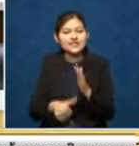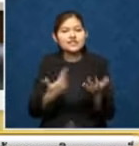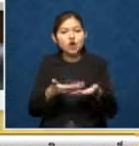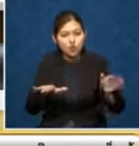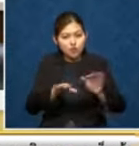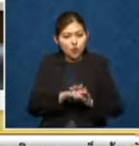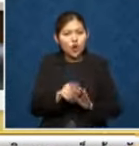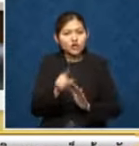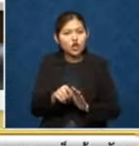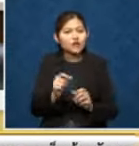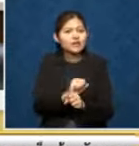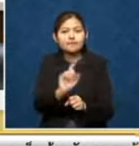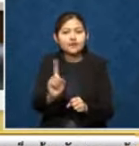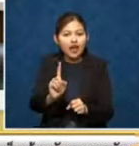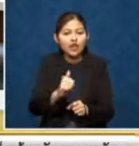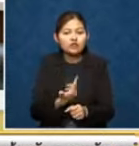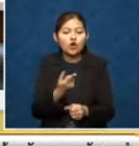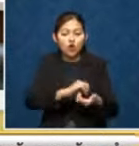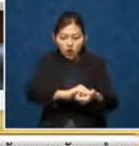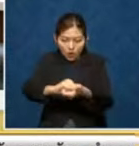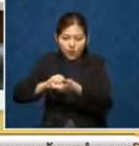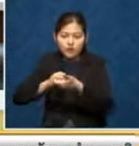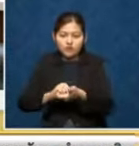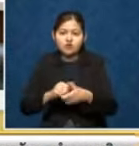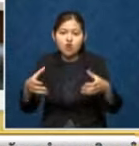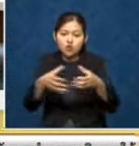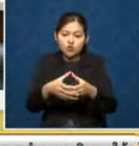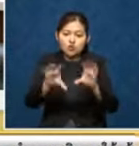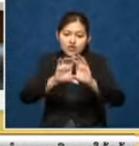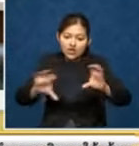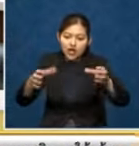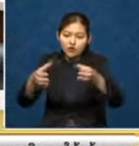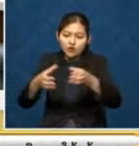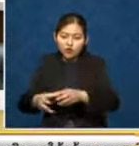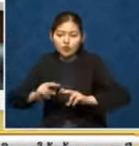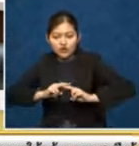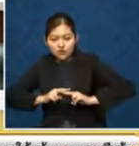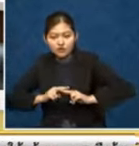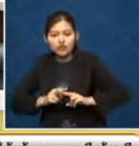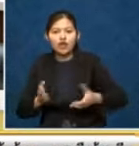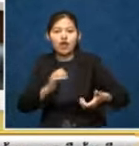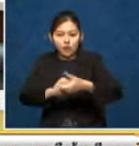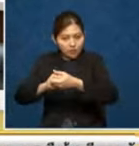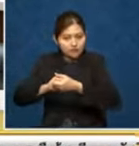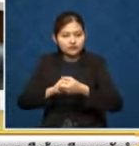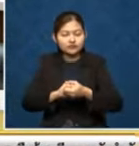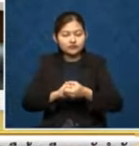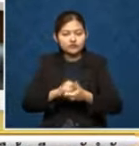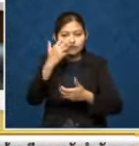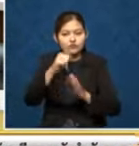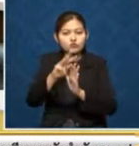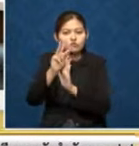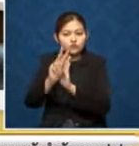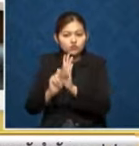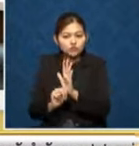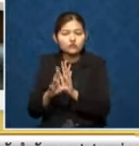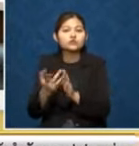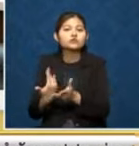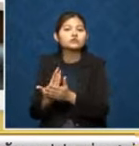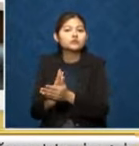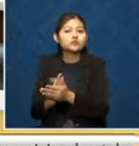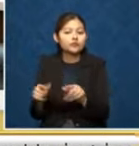ยั่งยืนต้องอาศัยความร่วมมือจากหน่วยงานที่เกี่ยวข้องทุกฝ่ายทั้งภาครัฐและเอกชนในการสร้างวินัยทางการเงินควบ